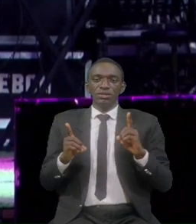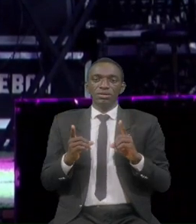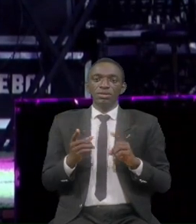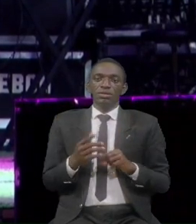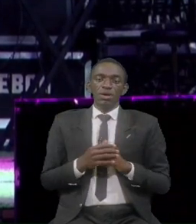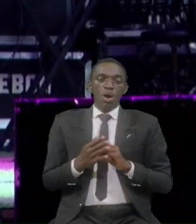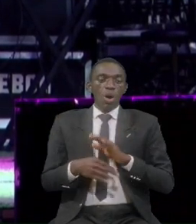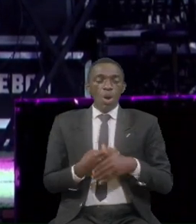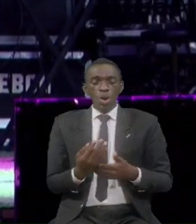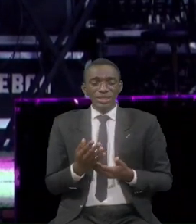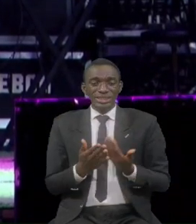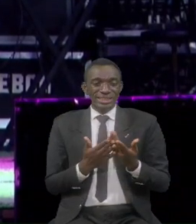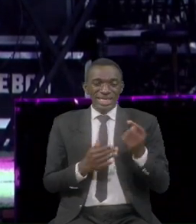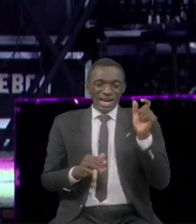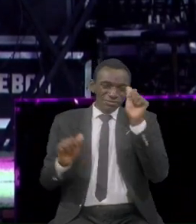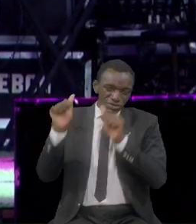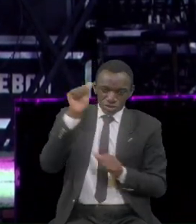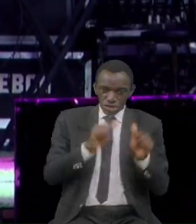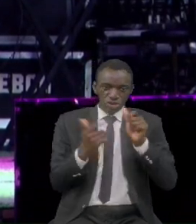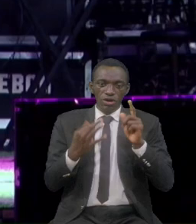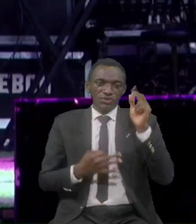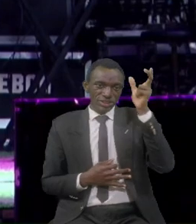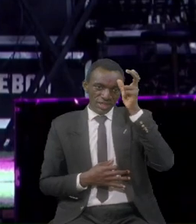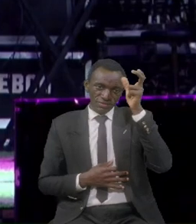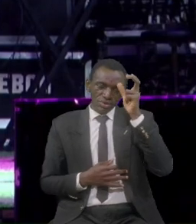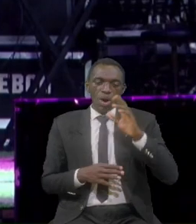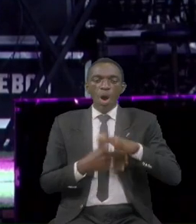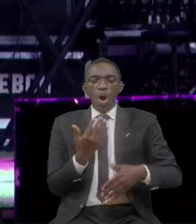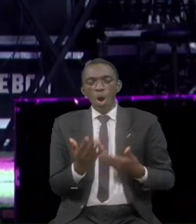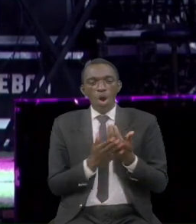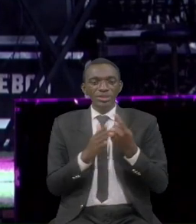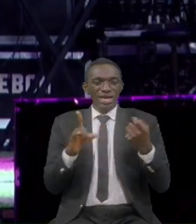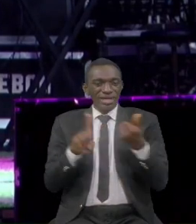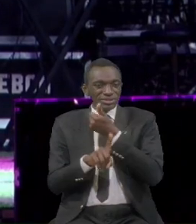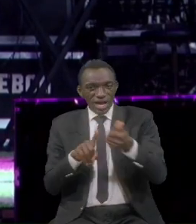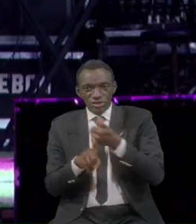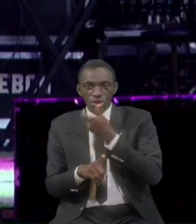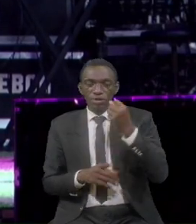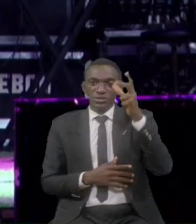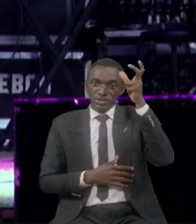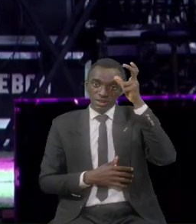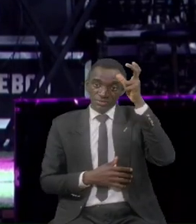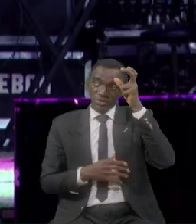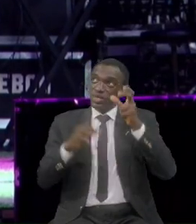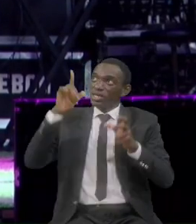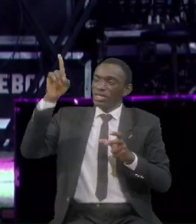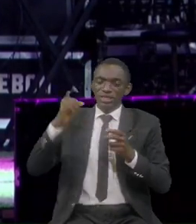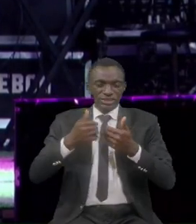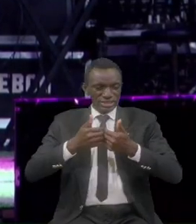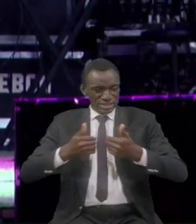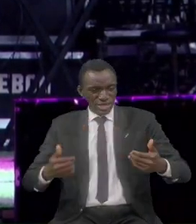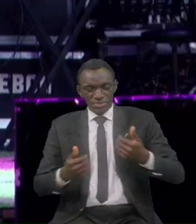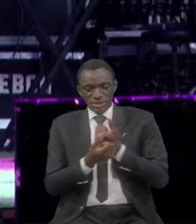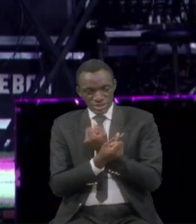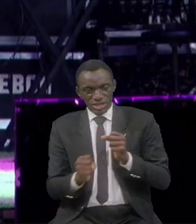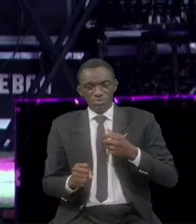Sa tanan nga mga pagsakit ni Satanas. All the attacks of Satan. Sa tanang atake ni Satanas. It gets you away from that. Buwaon ka sa ginugikan nila.